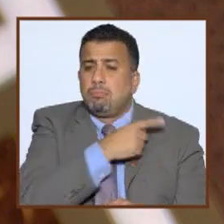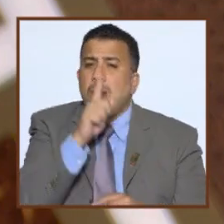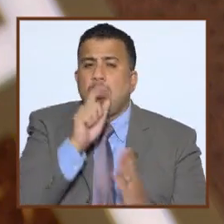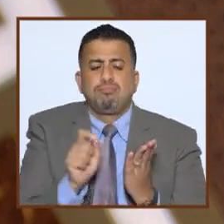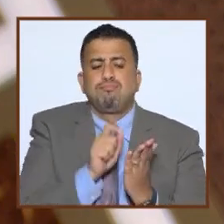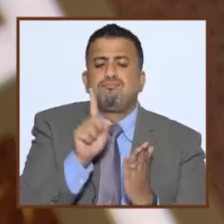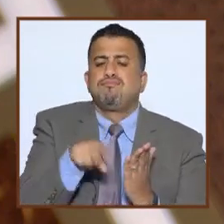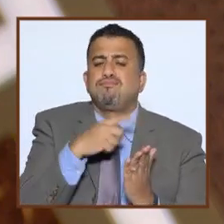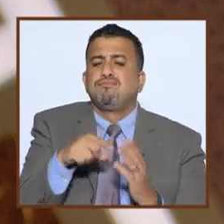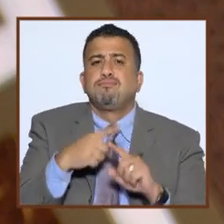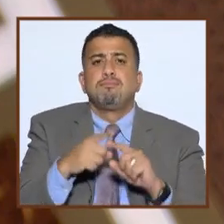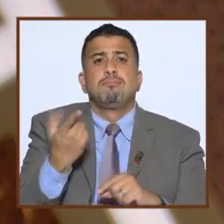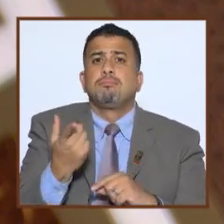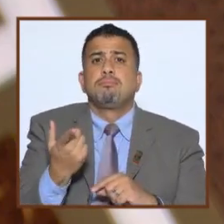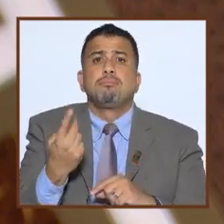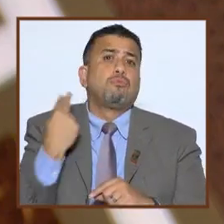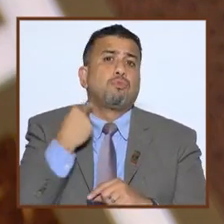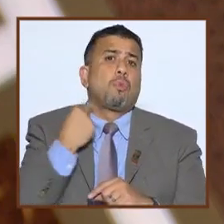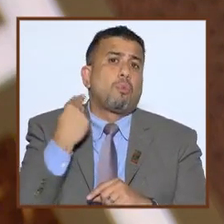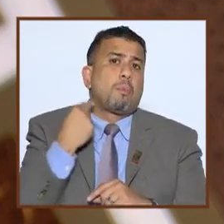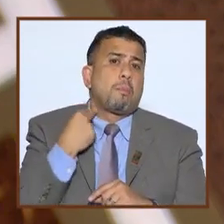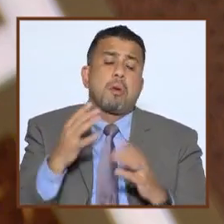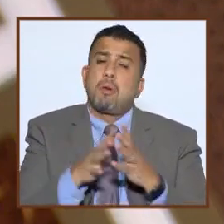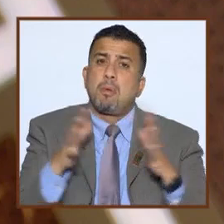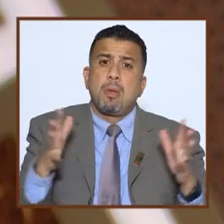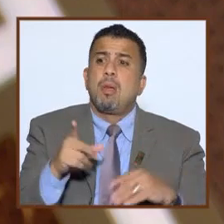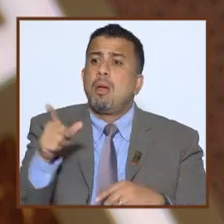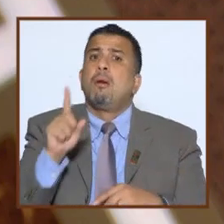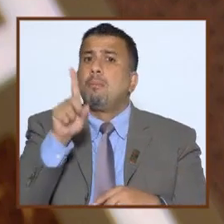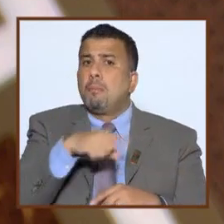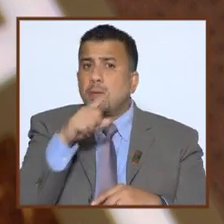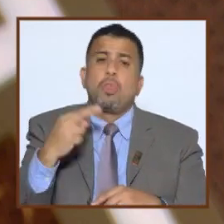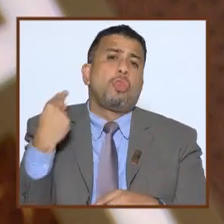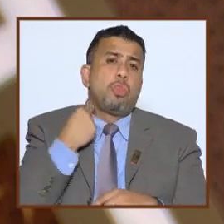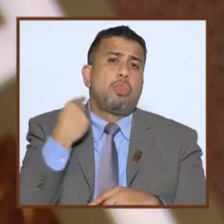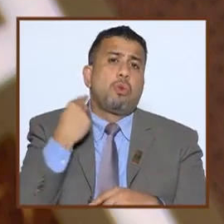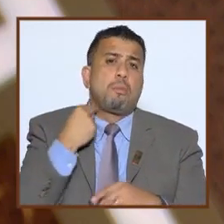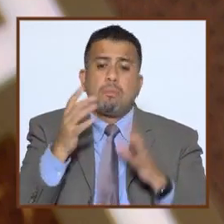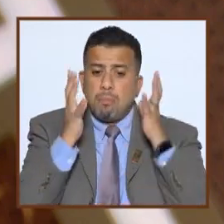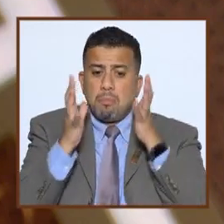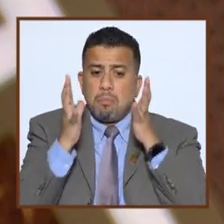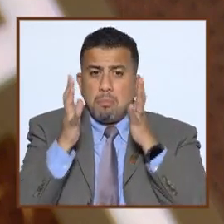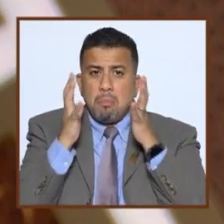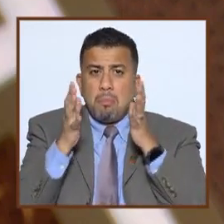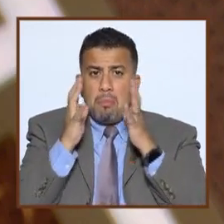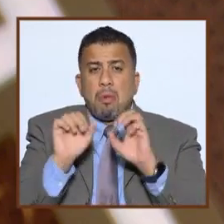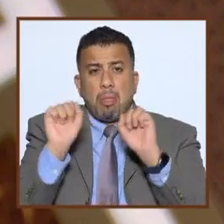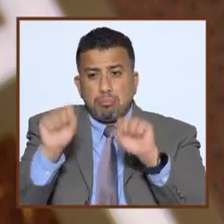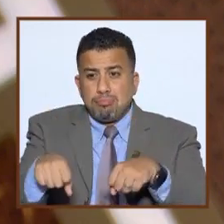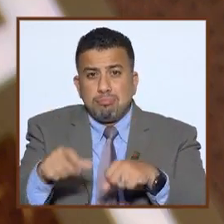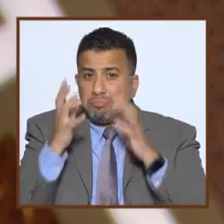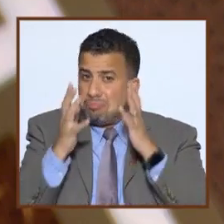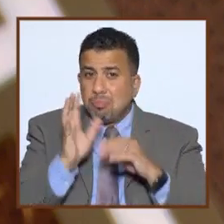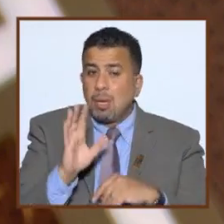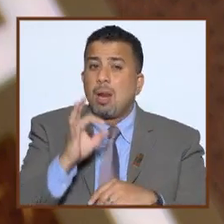الواجب هذا ذنب من الذنوب العظيمه والوقوع في المعصيه ايضا من الذنوب العظيم ولذلك لابد ان تعلم